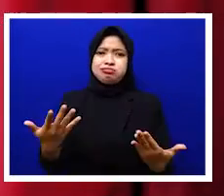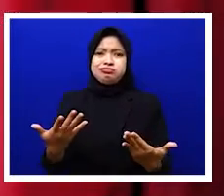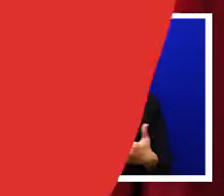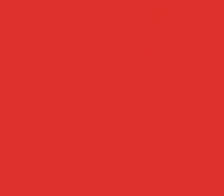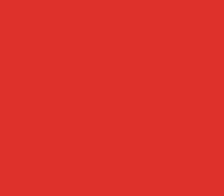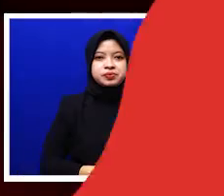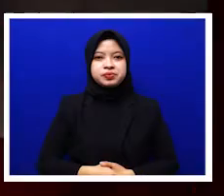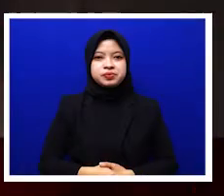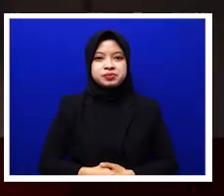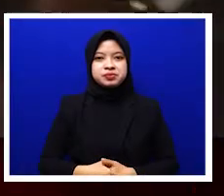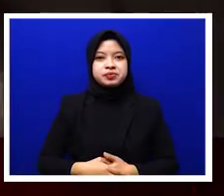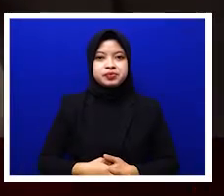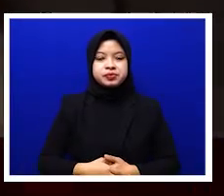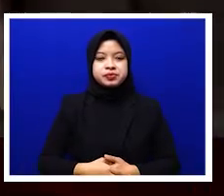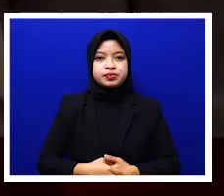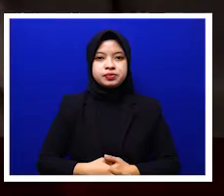beritanya.